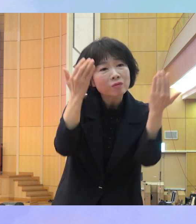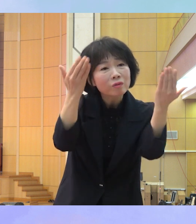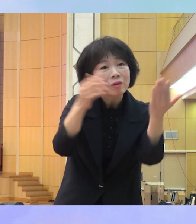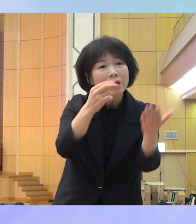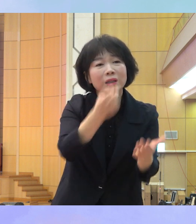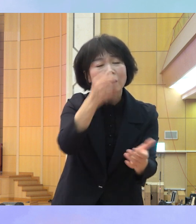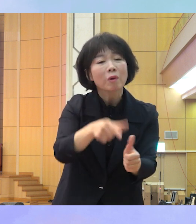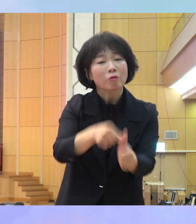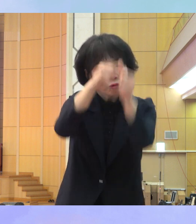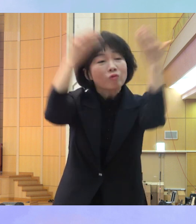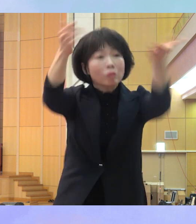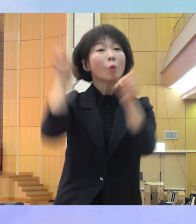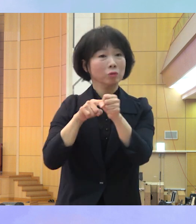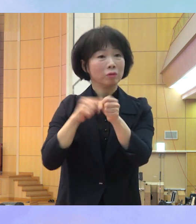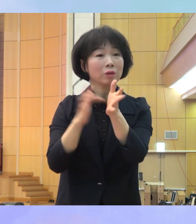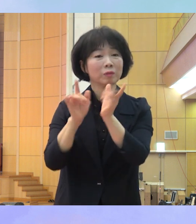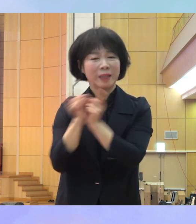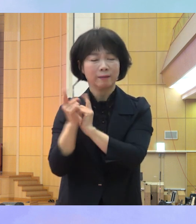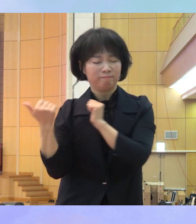되어 주시려고.